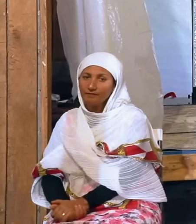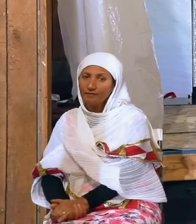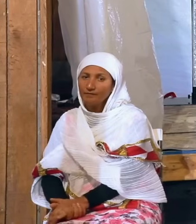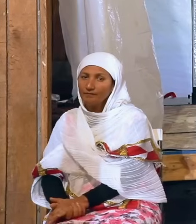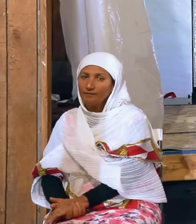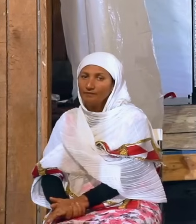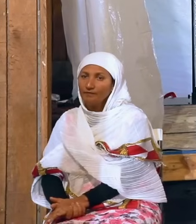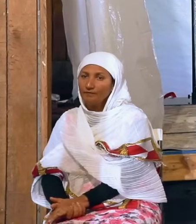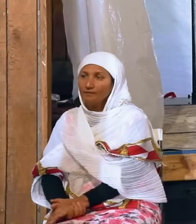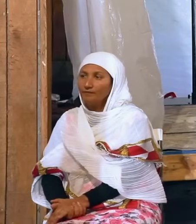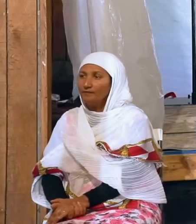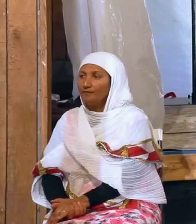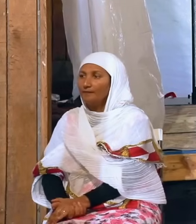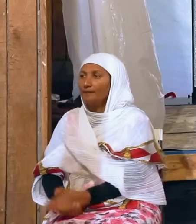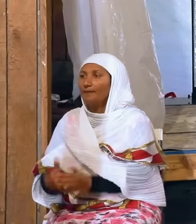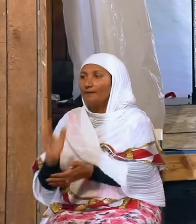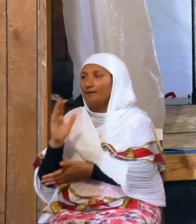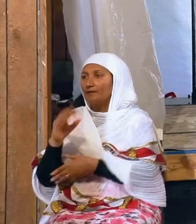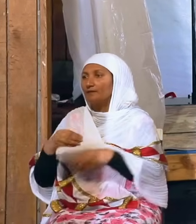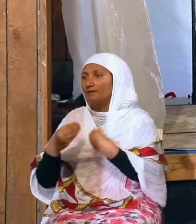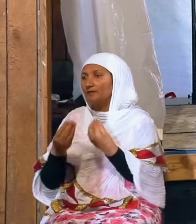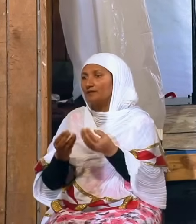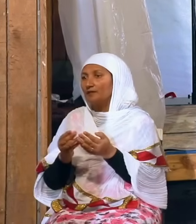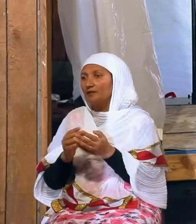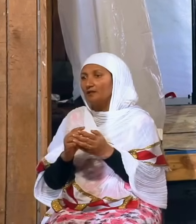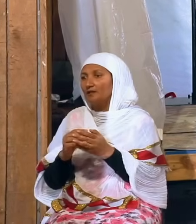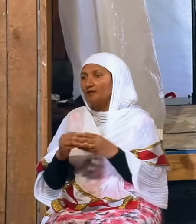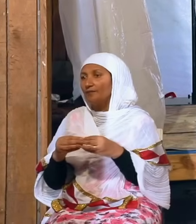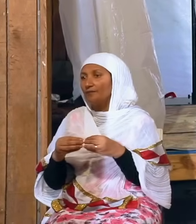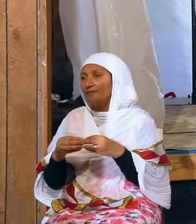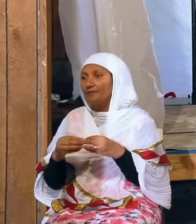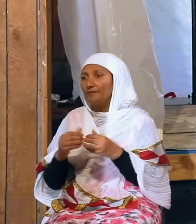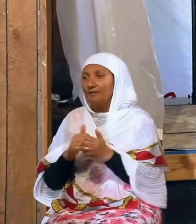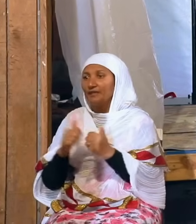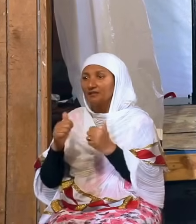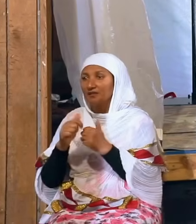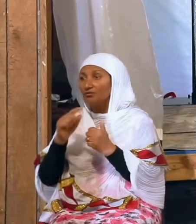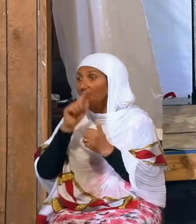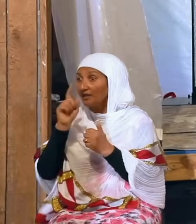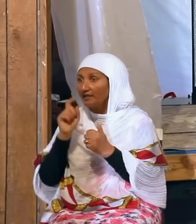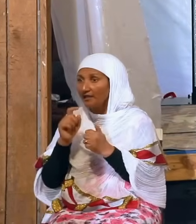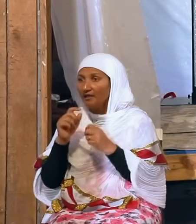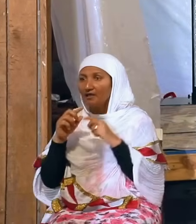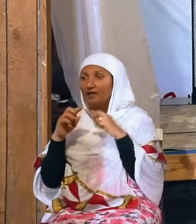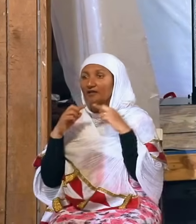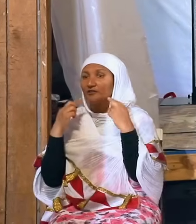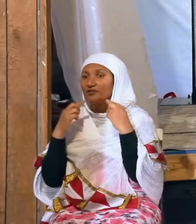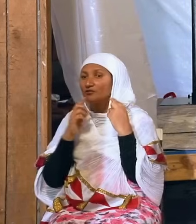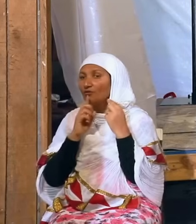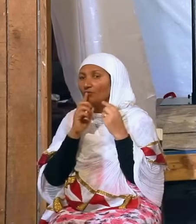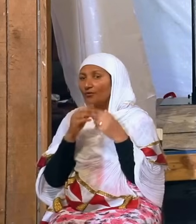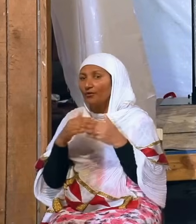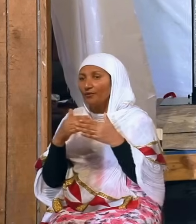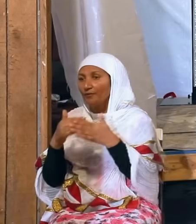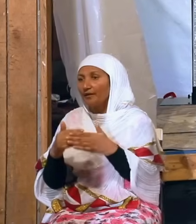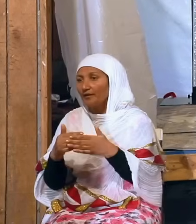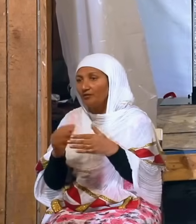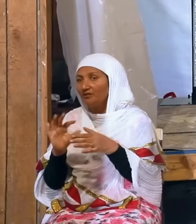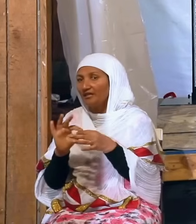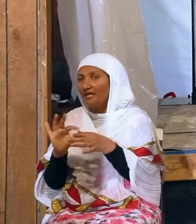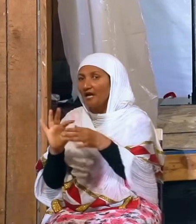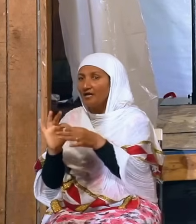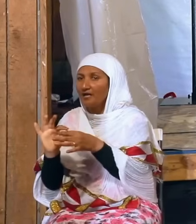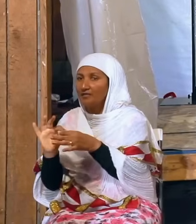እሺ እግዚአብሔር ይስጥልን የሚቀጥለው ጥያቄ ማቀርበው ለቀሲስ ነው ከዚሁ ጋር ተያይዞ ስለሆነ እዚሁ ላይ ጨምረው